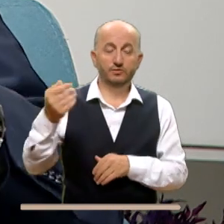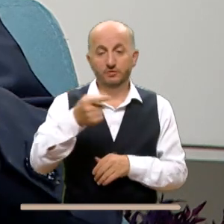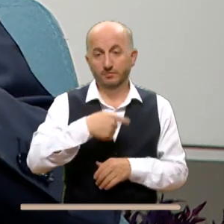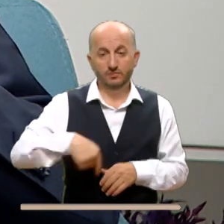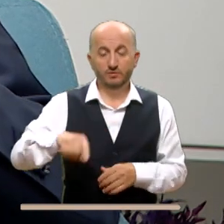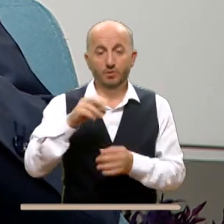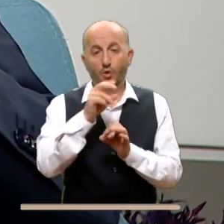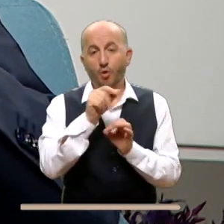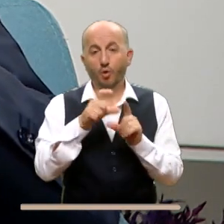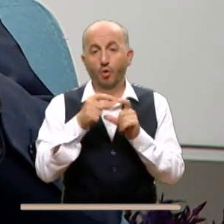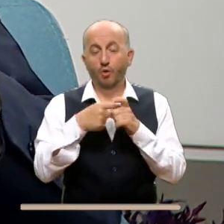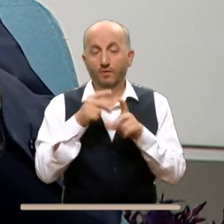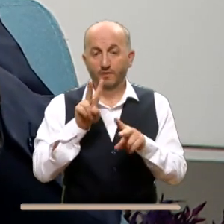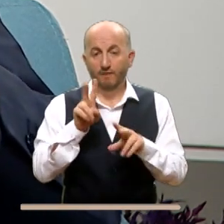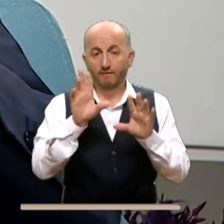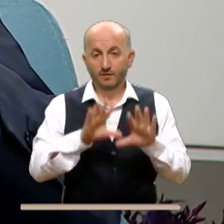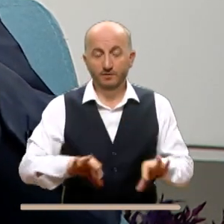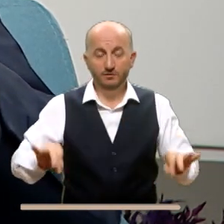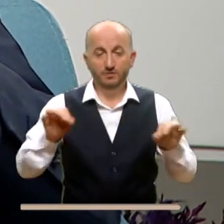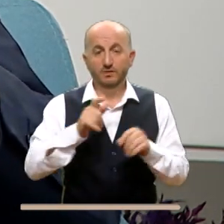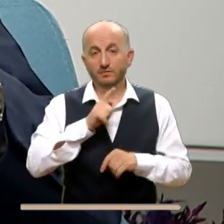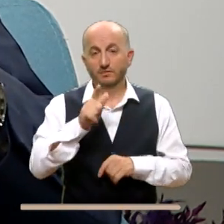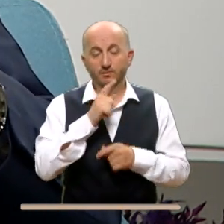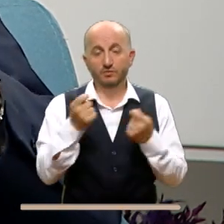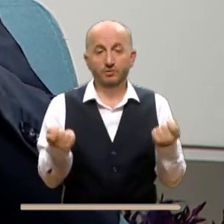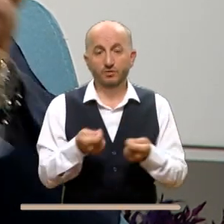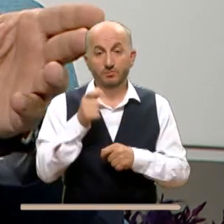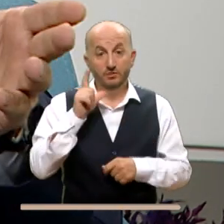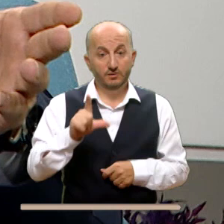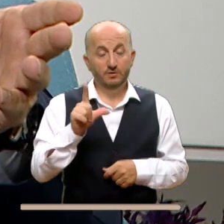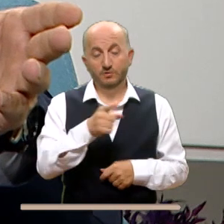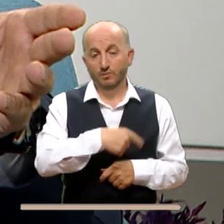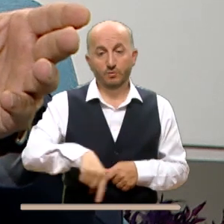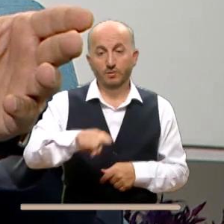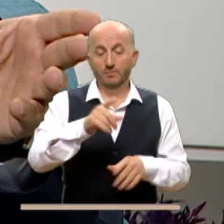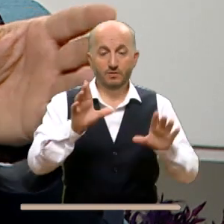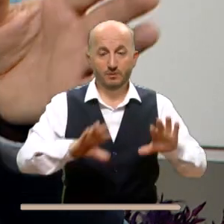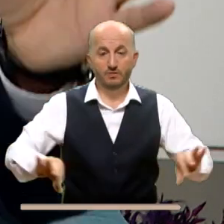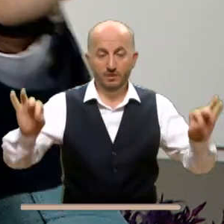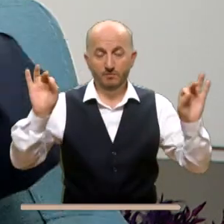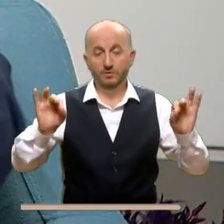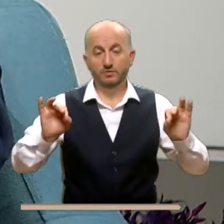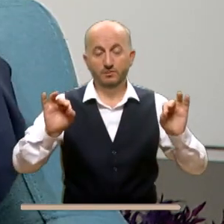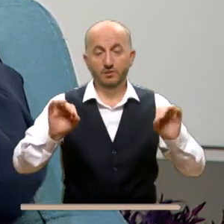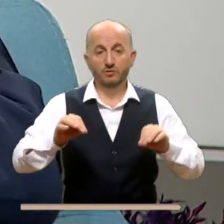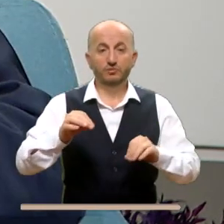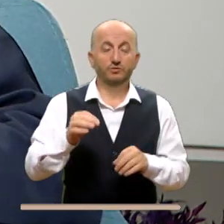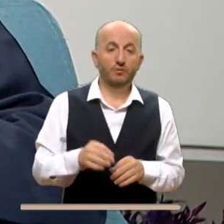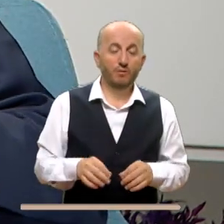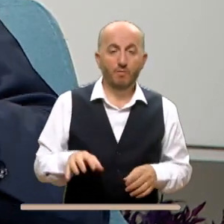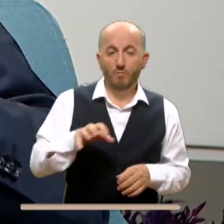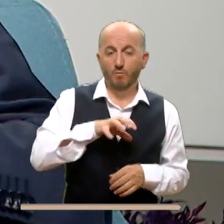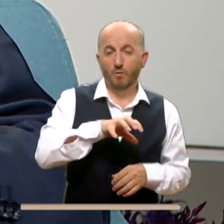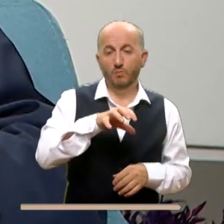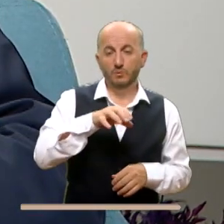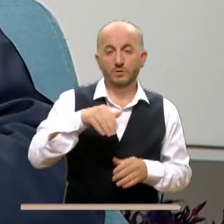ödev hazırlayacakları sesli çalışmaları gerekecek ortamlar da hazırlanmıştır. Böyle cam bölmelerle dışarıya